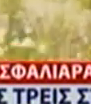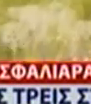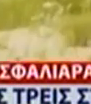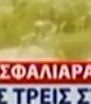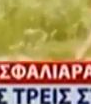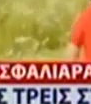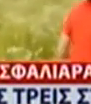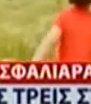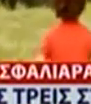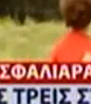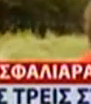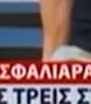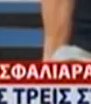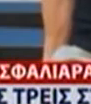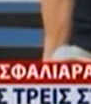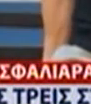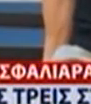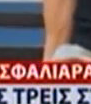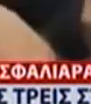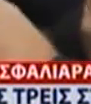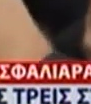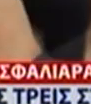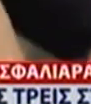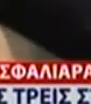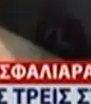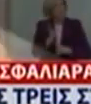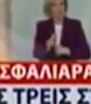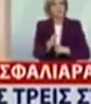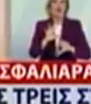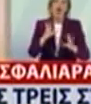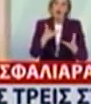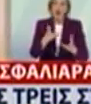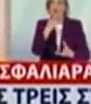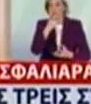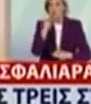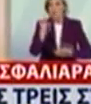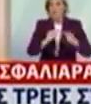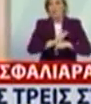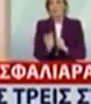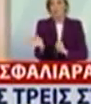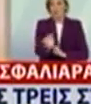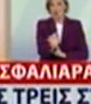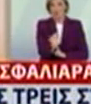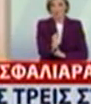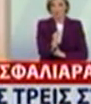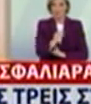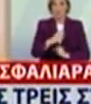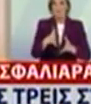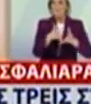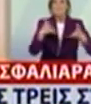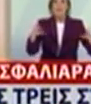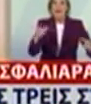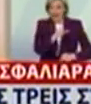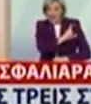δεν είναι άλλη, τουλάχιστον από τα στοιχεία που έχω εγώ, αγαπητέ συνάδελφε, πρόκειται για τον ίδιο τον κυβερνητικό εκπρόσωπο και